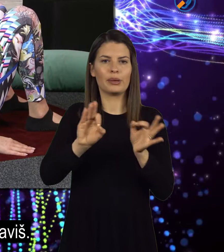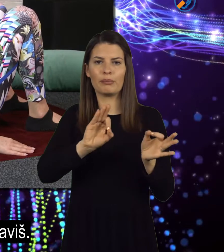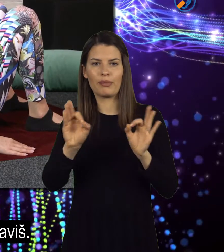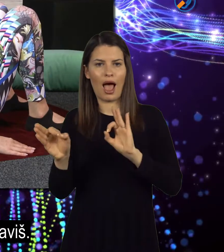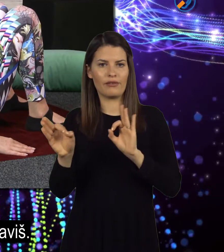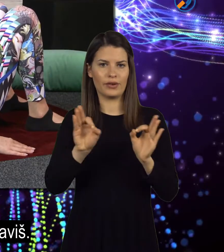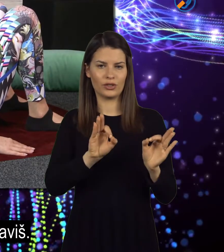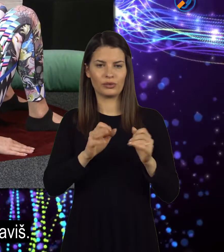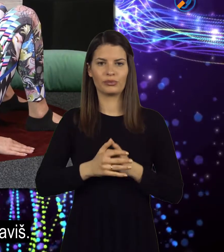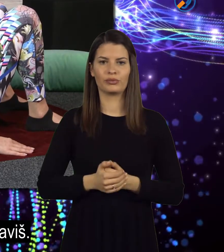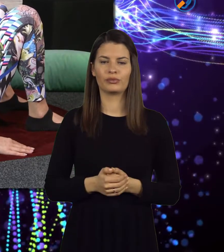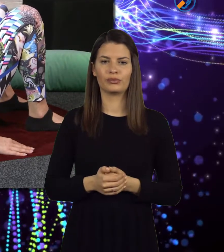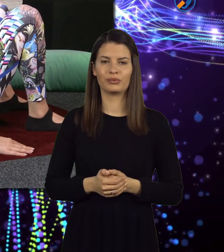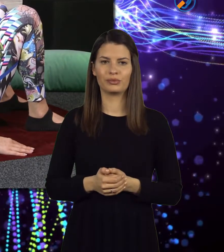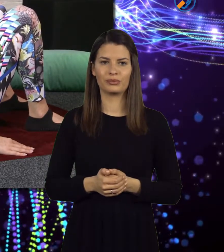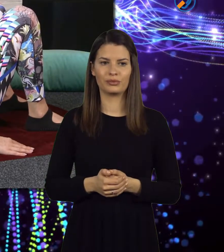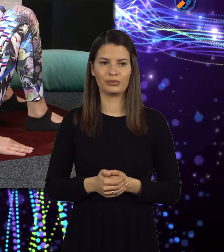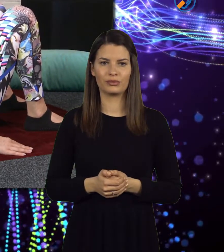pripraviš.